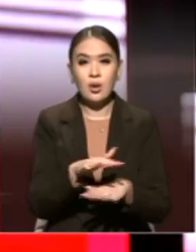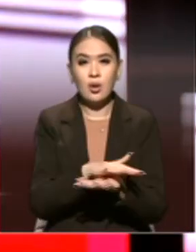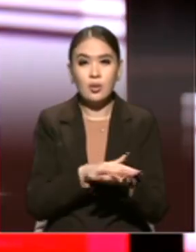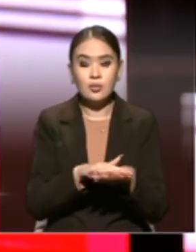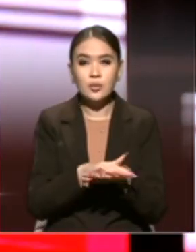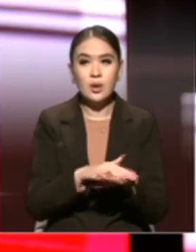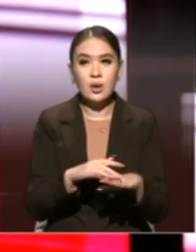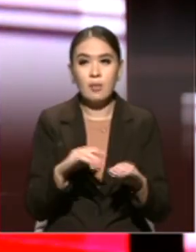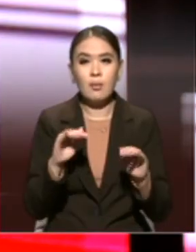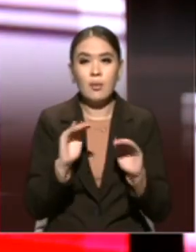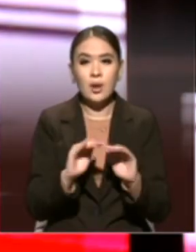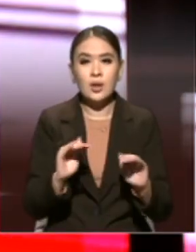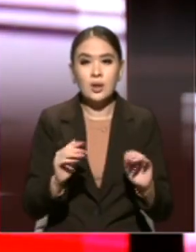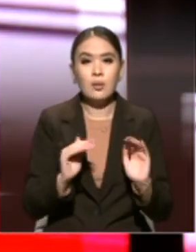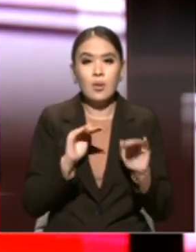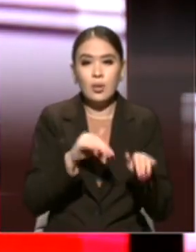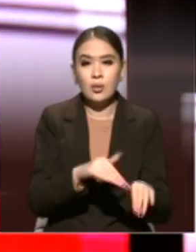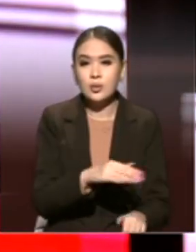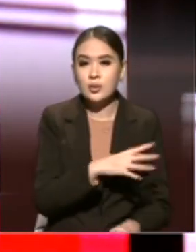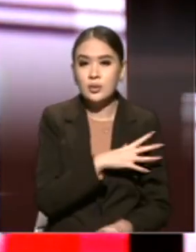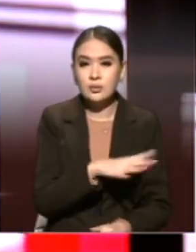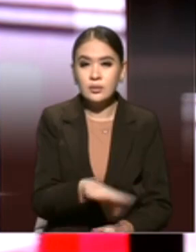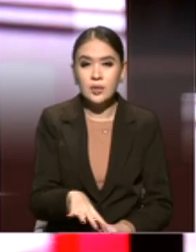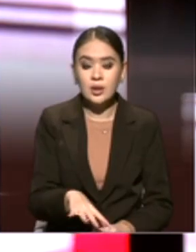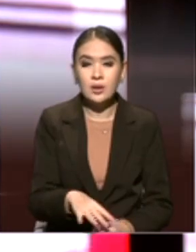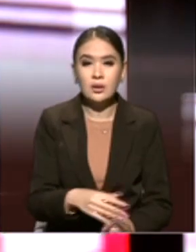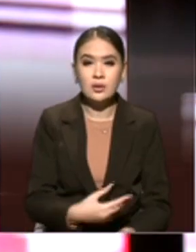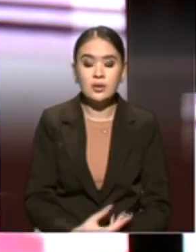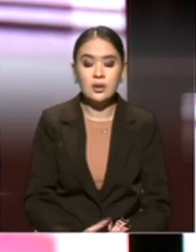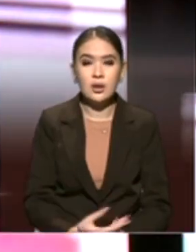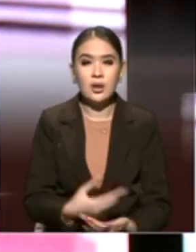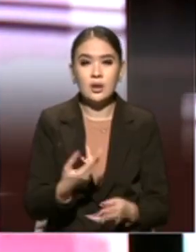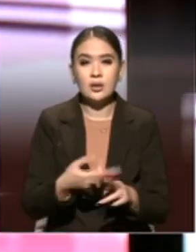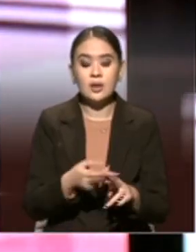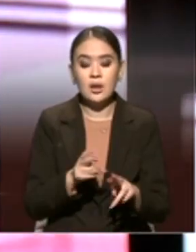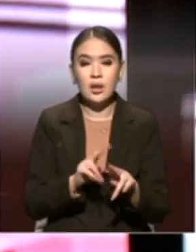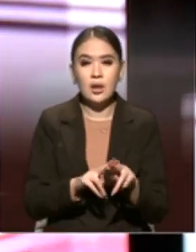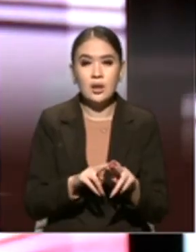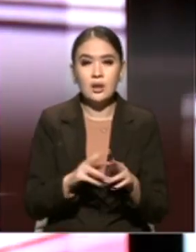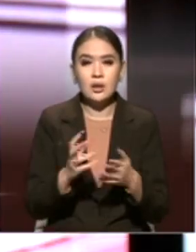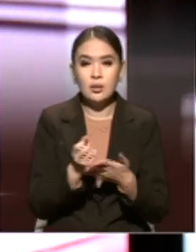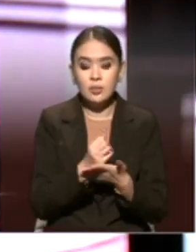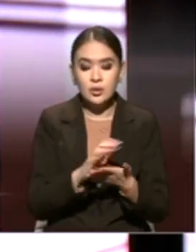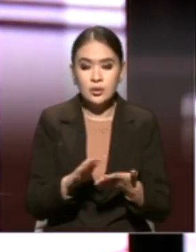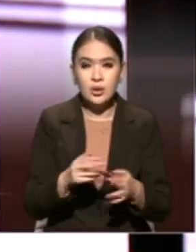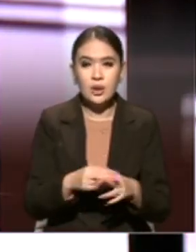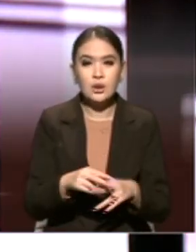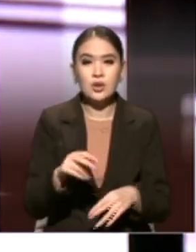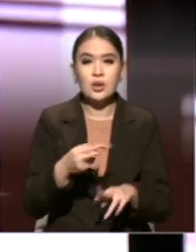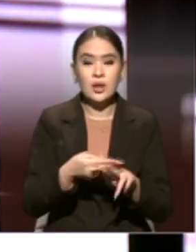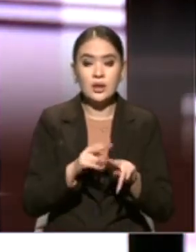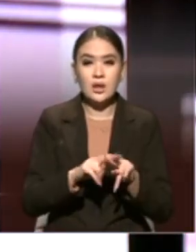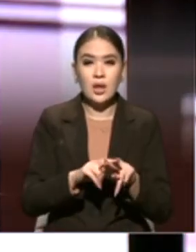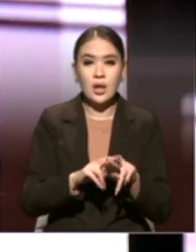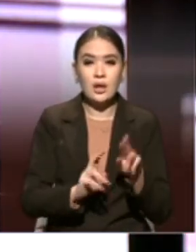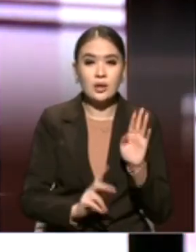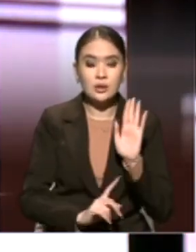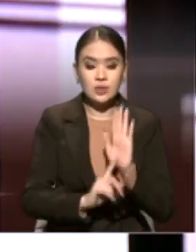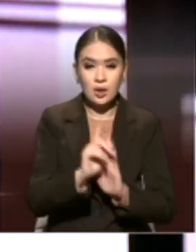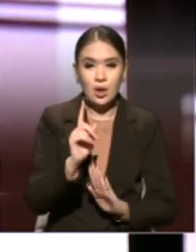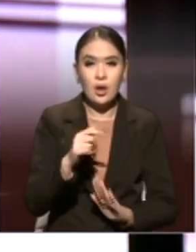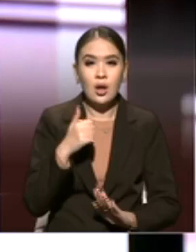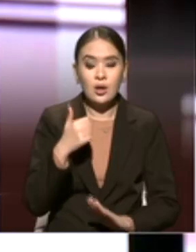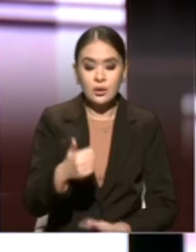балам өтпей қалды деген мәселелер бар, иә. Мен ойлаймын, бұл жұмыс өте керемет, жақсы бастама.